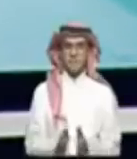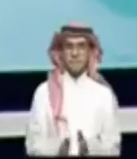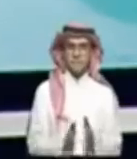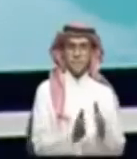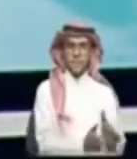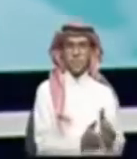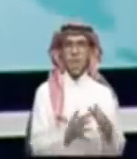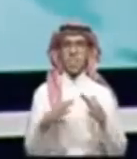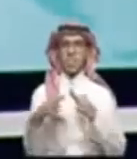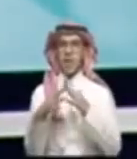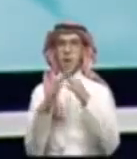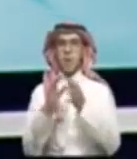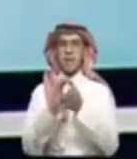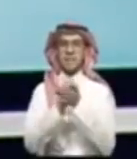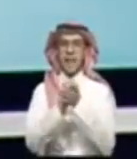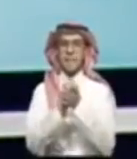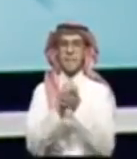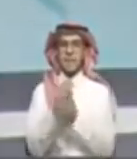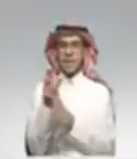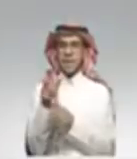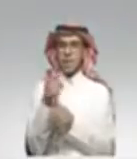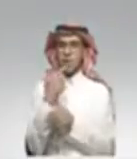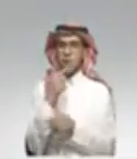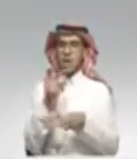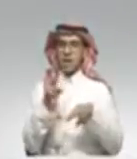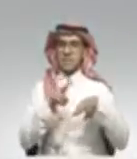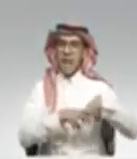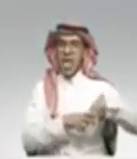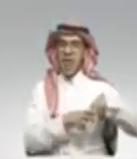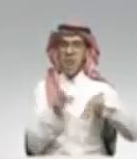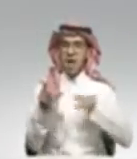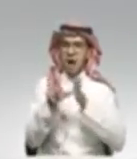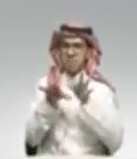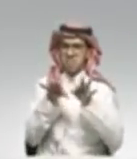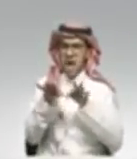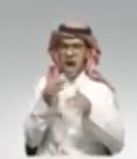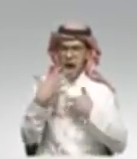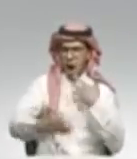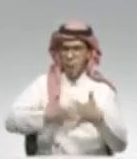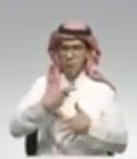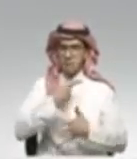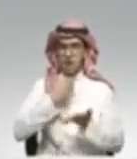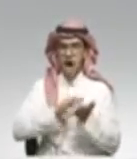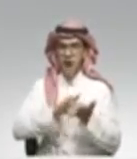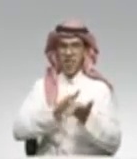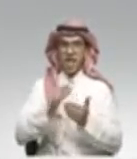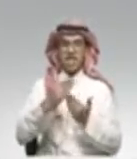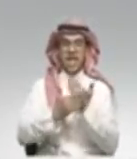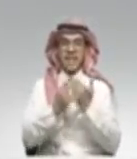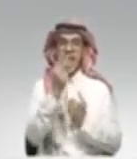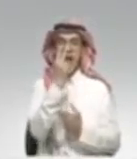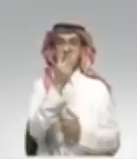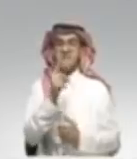أدانت منظمة التعاون الإسلامي مصادقة سلطات الاحتلال الإسرائيلية على خطة لبناء 2000 وحدة استيطانية جديدة في